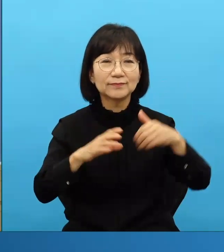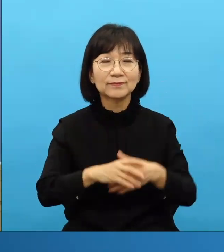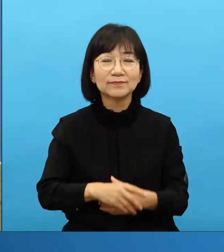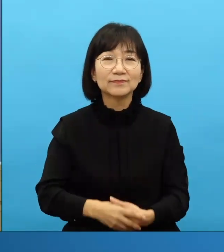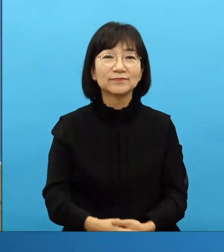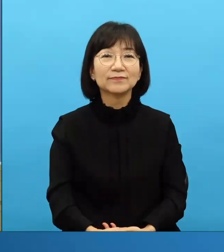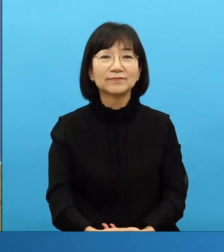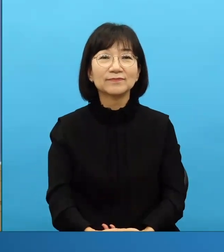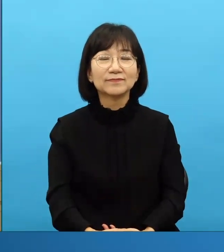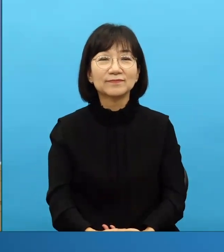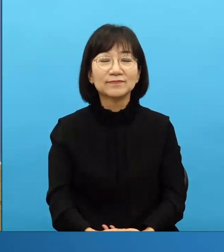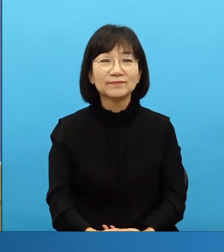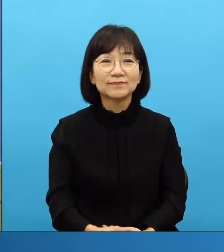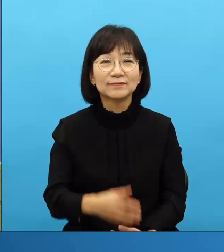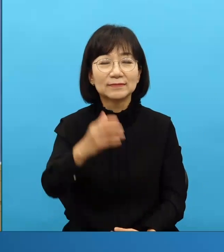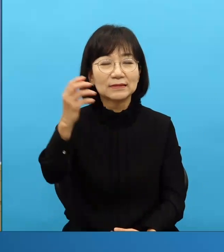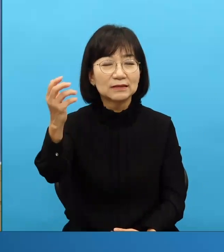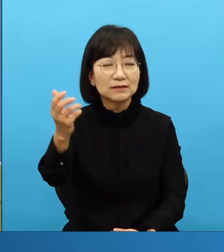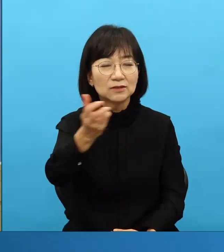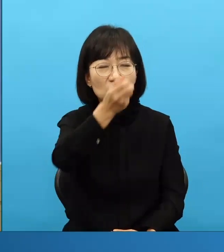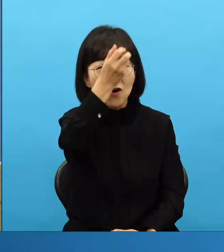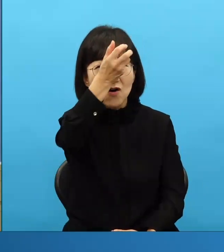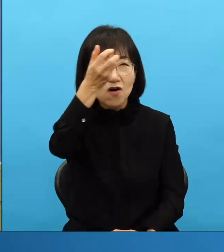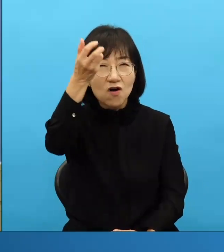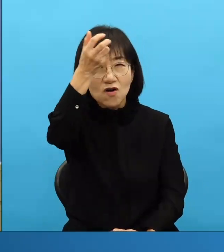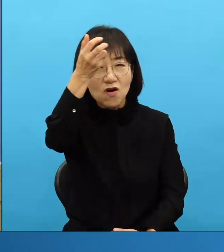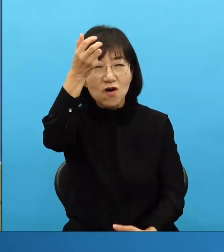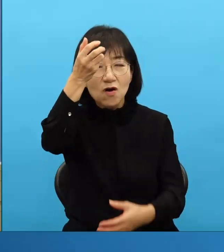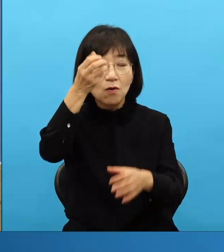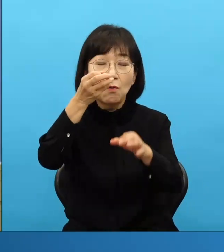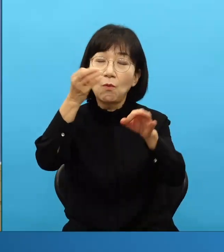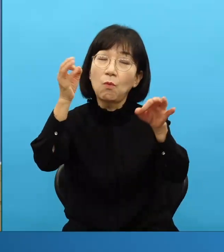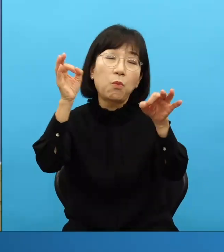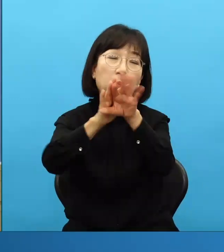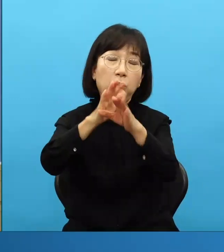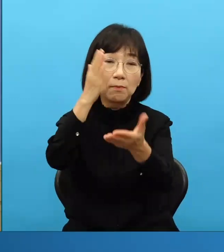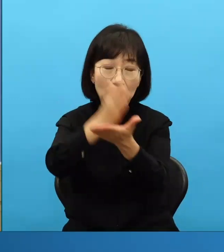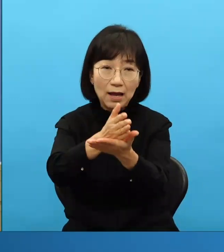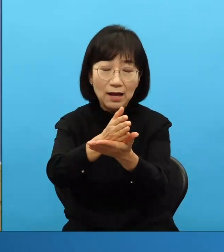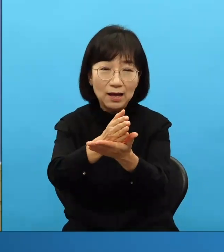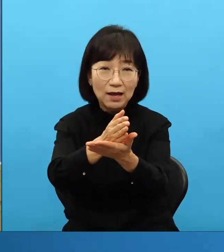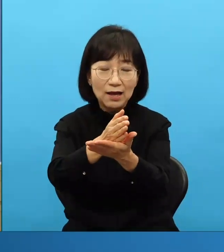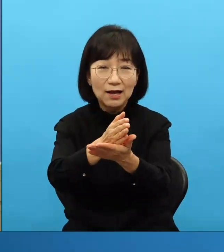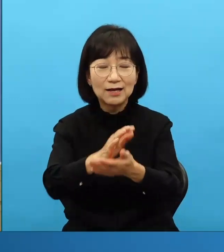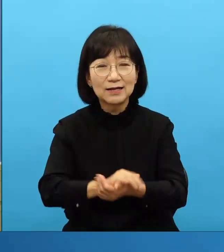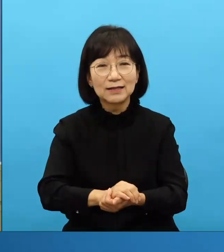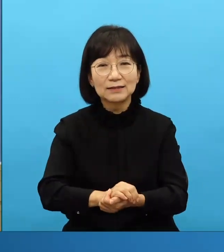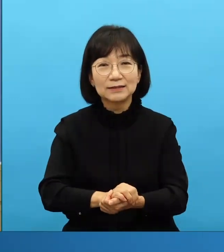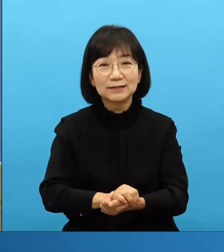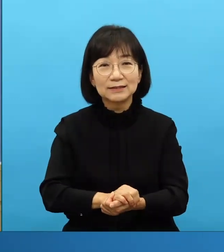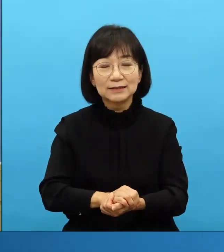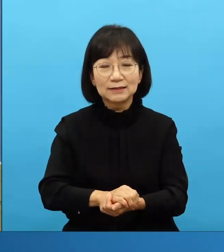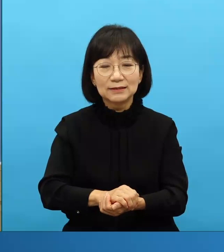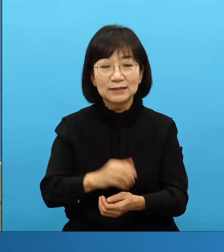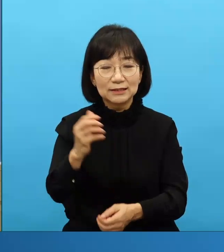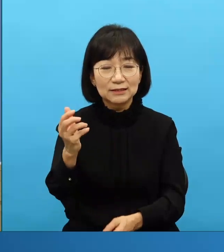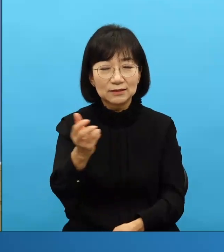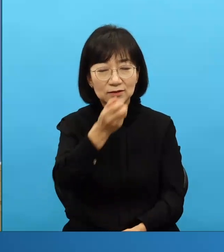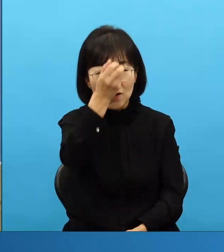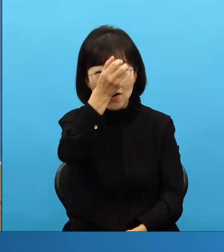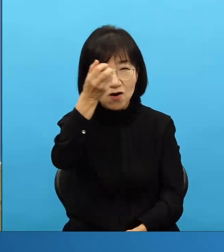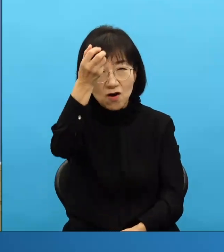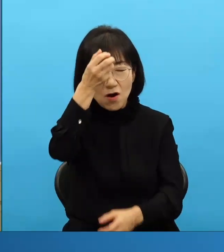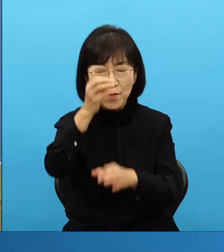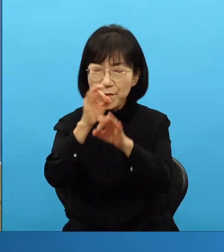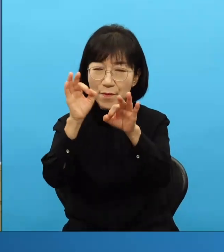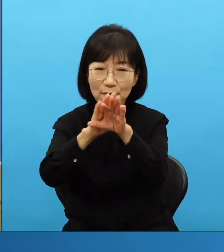19절에 보니까 성령을 소멸하지 말아라. Verse 19, do not quench the Spirit. 성령을 소멸하지 말고 늘